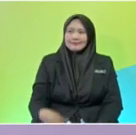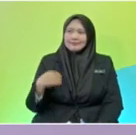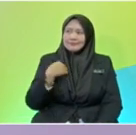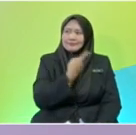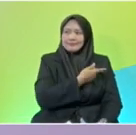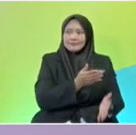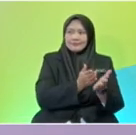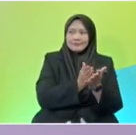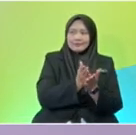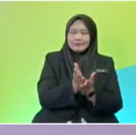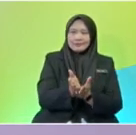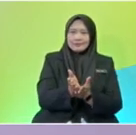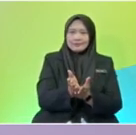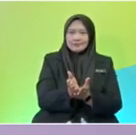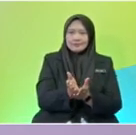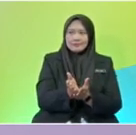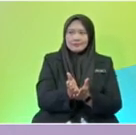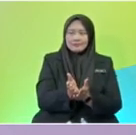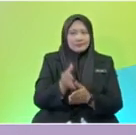bahagia sebagai